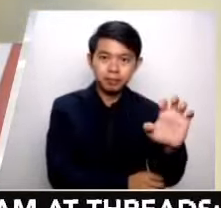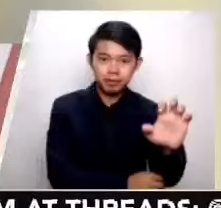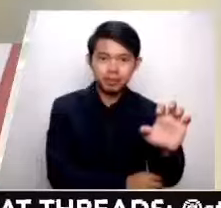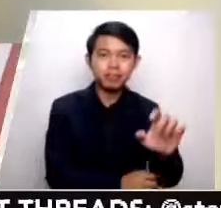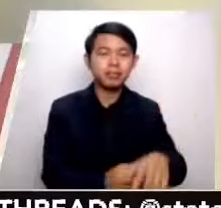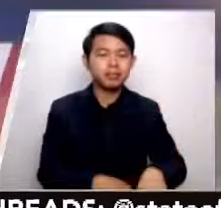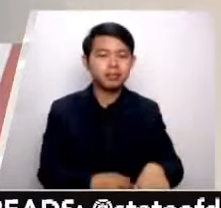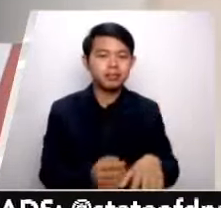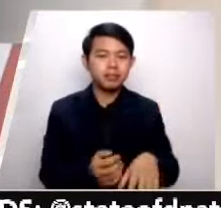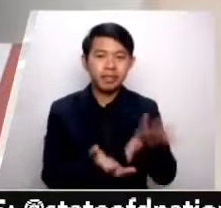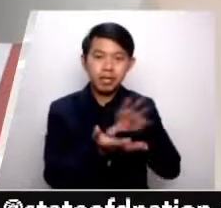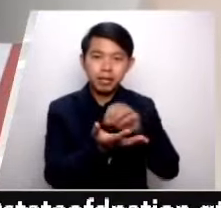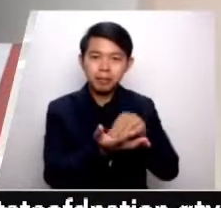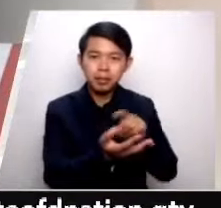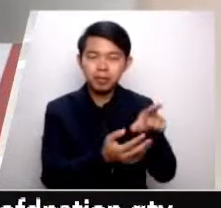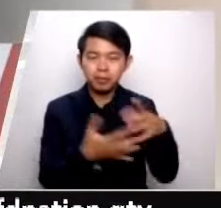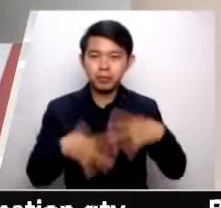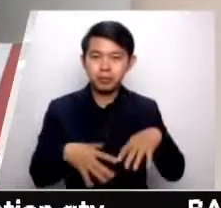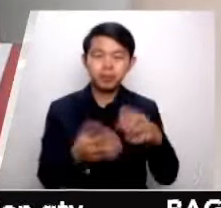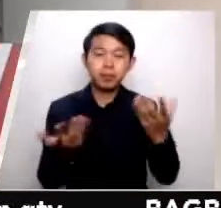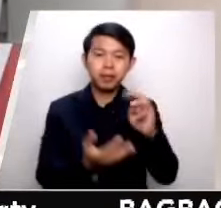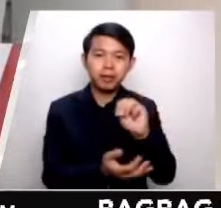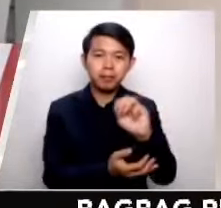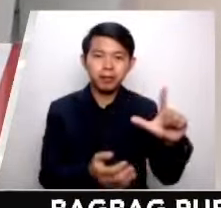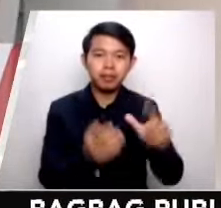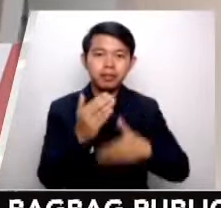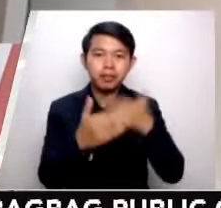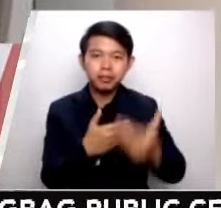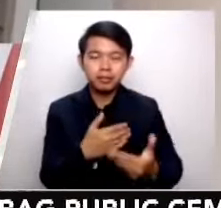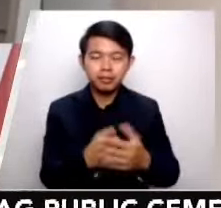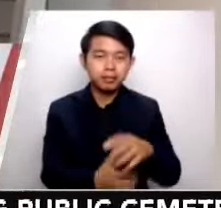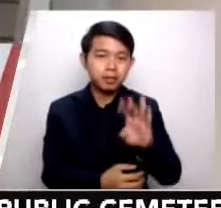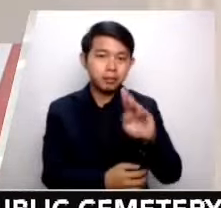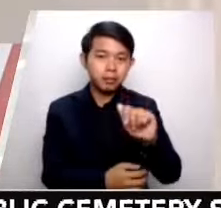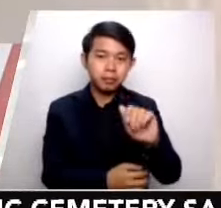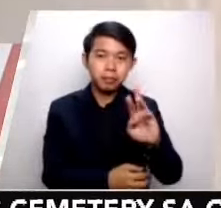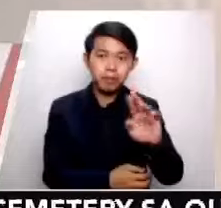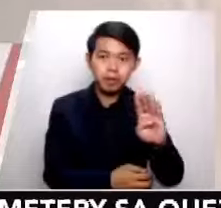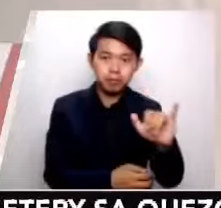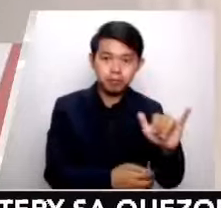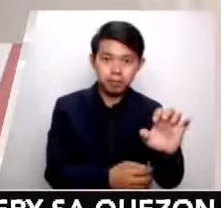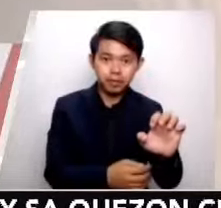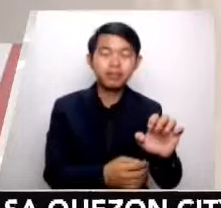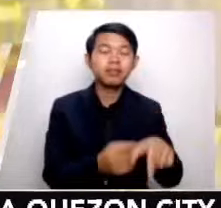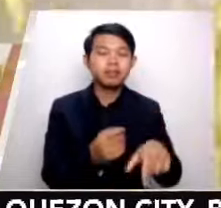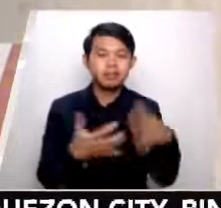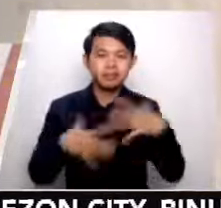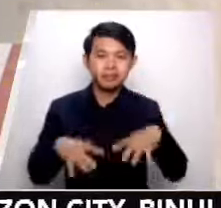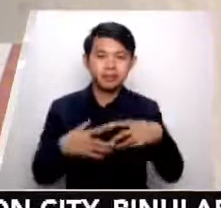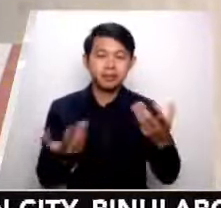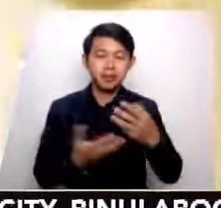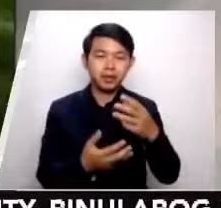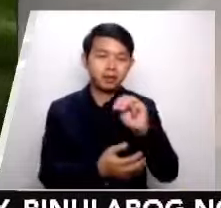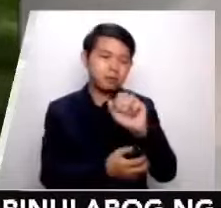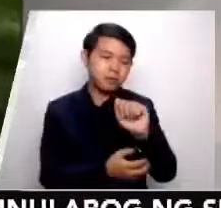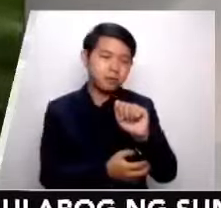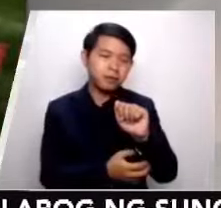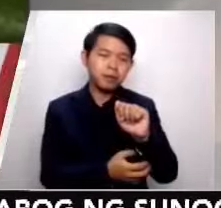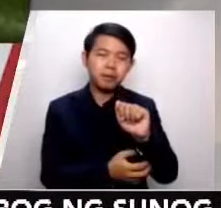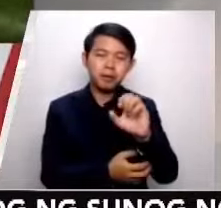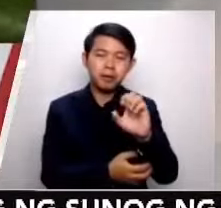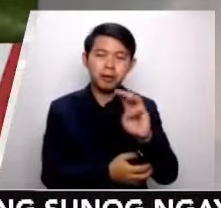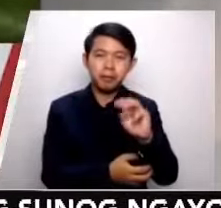Legends at Barbie Fortesa as Mike Wazowski ng Monsters, Inc.